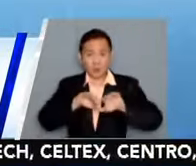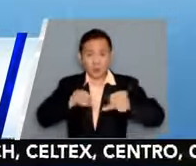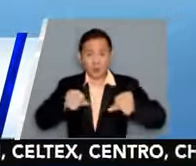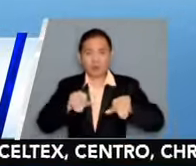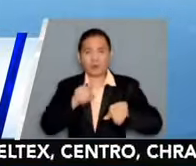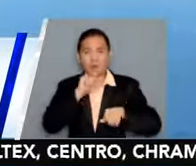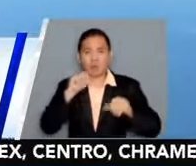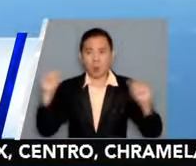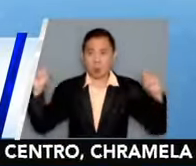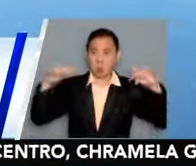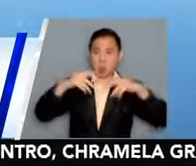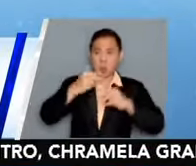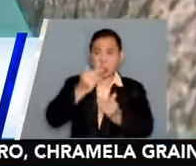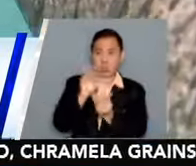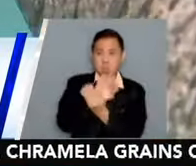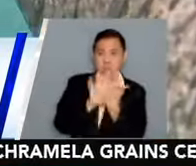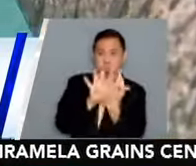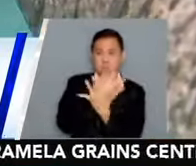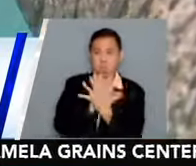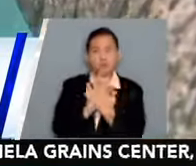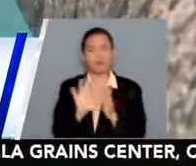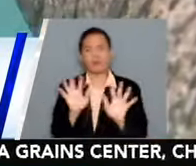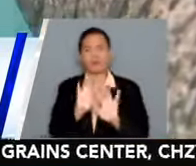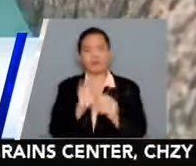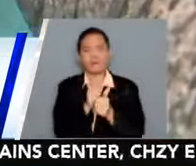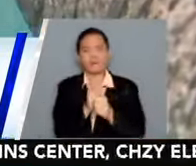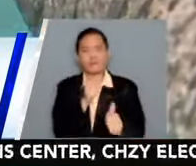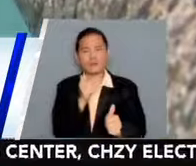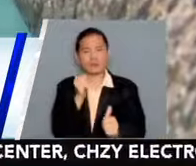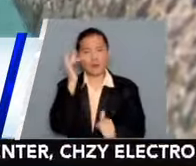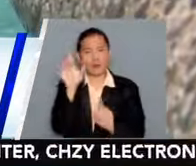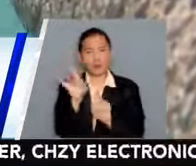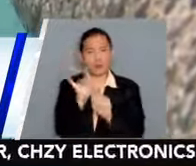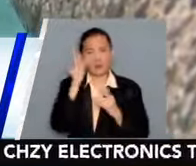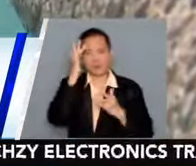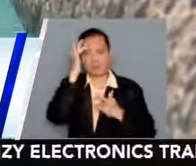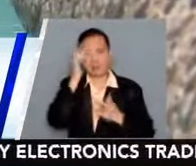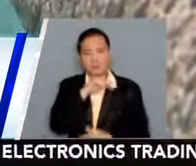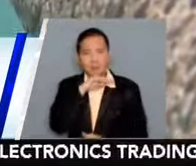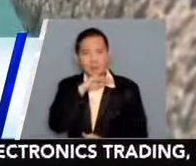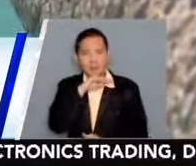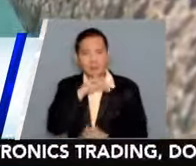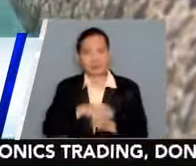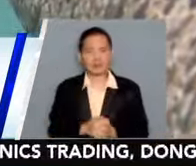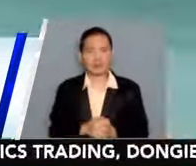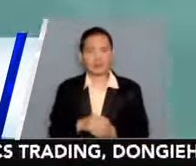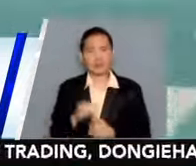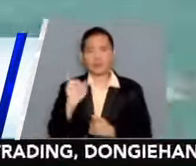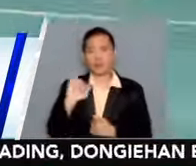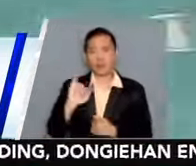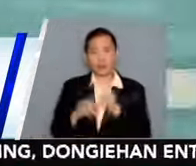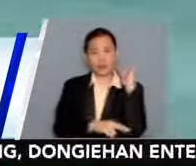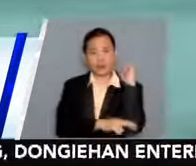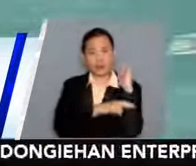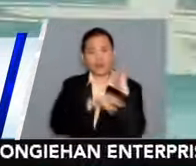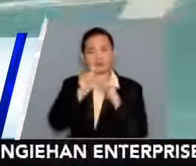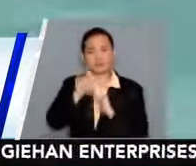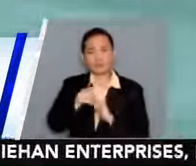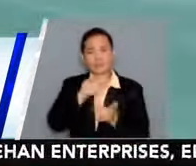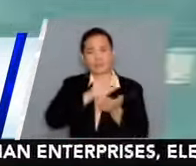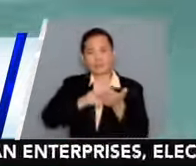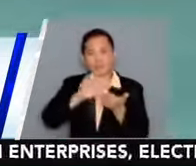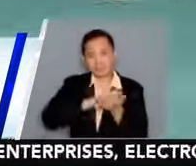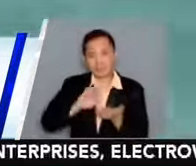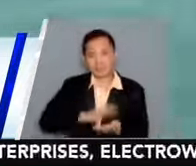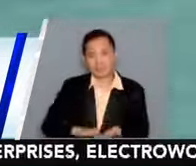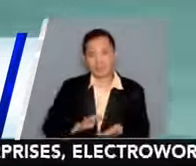ng mikrobyo. Pinapayuhan din ng mga resort owner na regular na linisin ang mga swimming pool at gumamit ng chlorine.